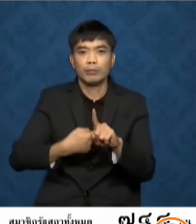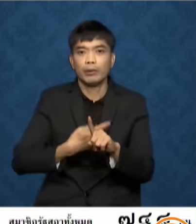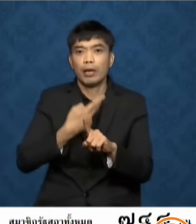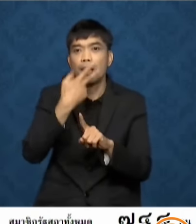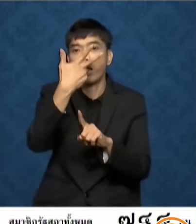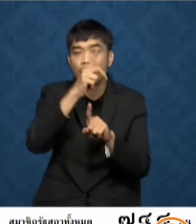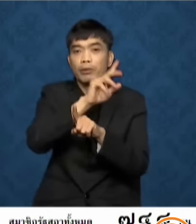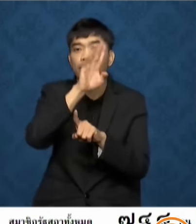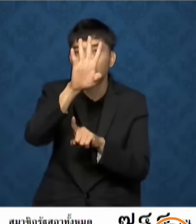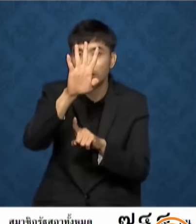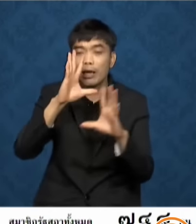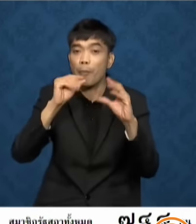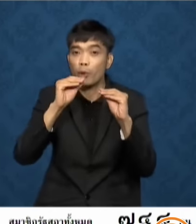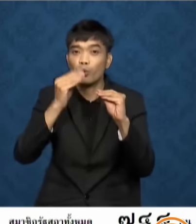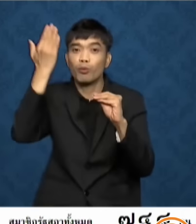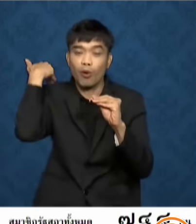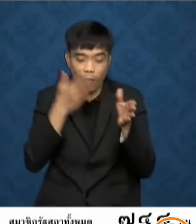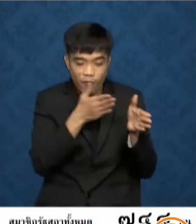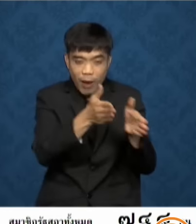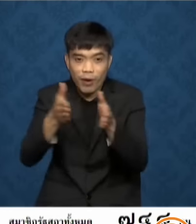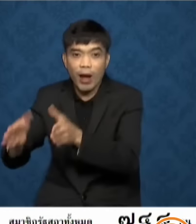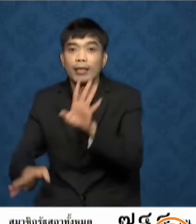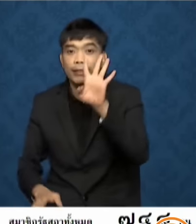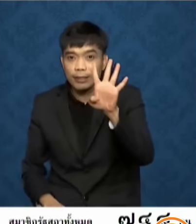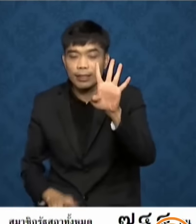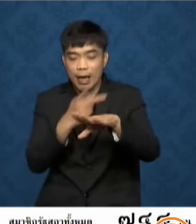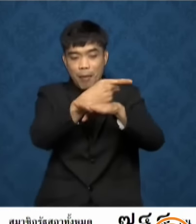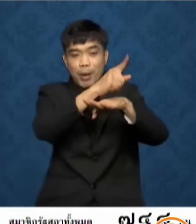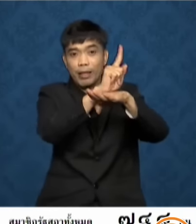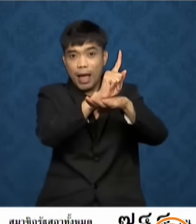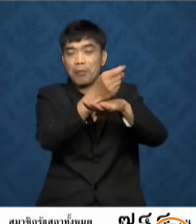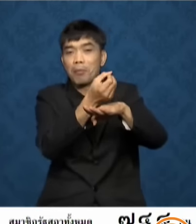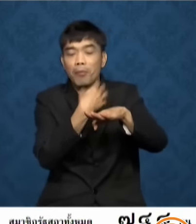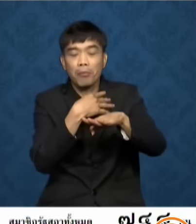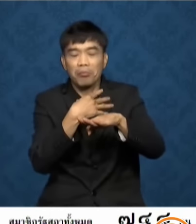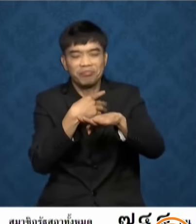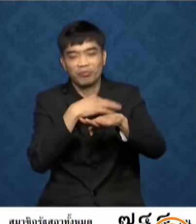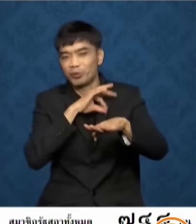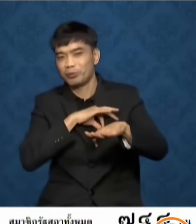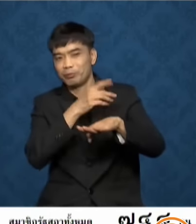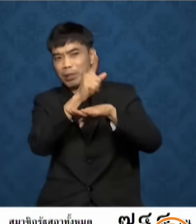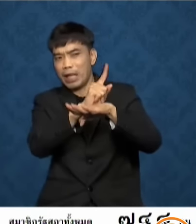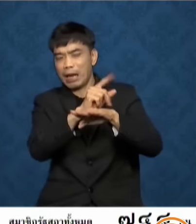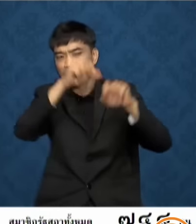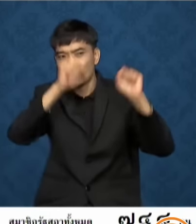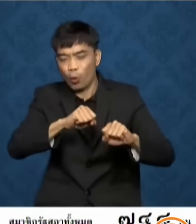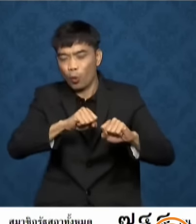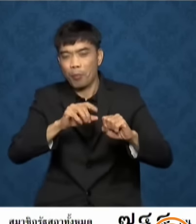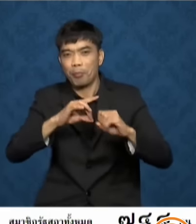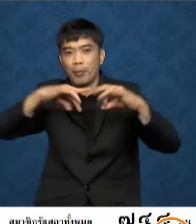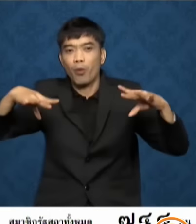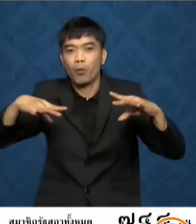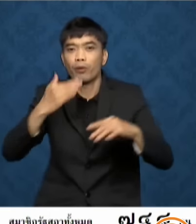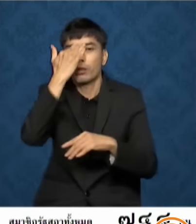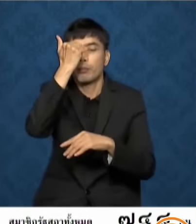ับเพผมเห็นว่าการตัสนใจขท่ประทานรัภานั้นไม่ถูกต้องเนองจาก 74 agine นะับร่าง